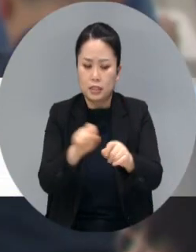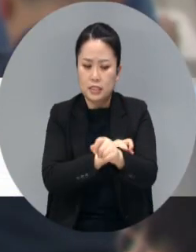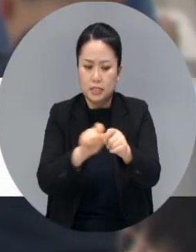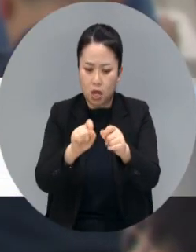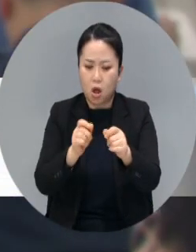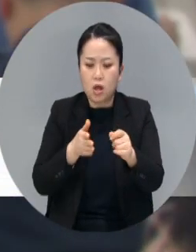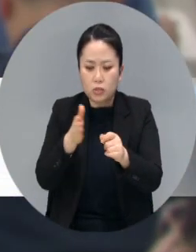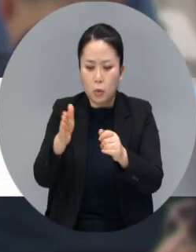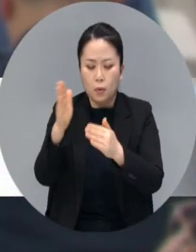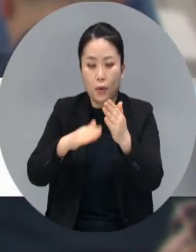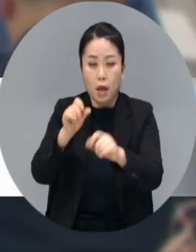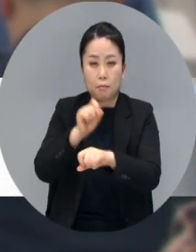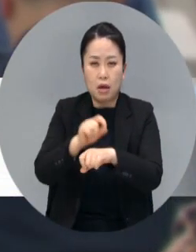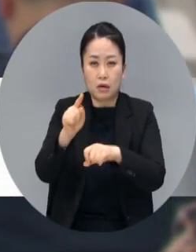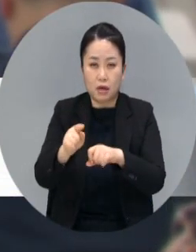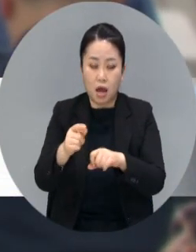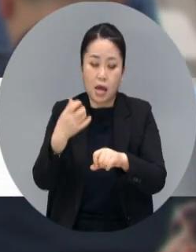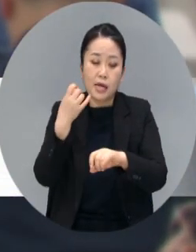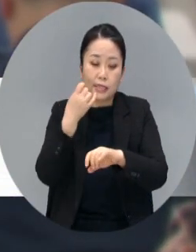두고 금지를